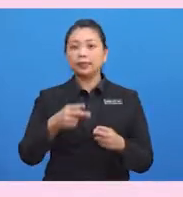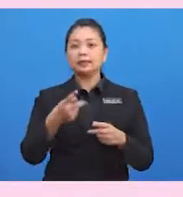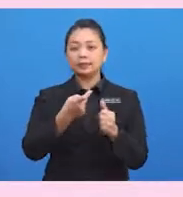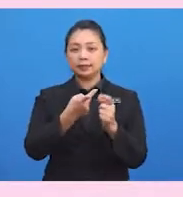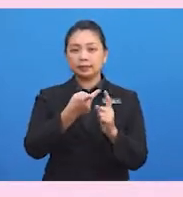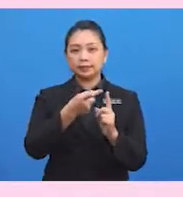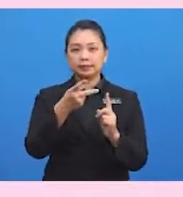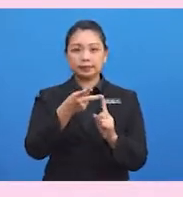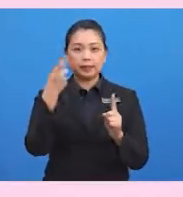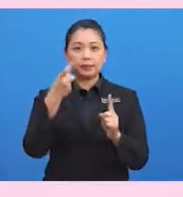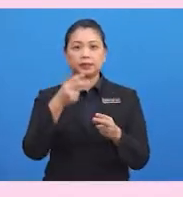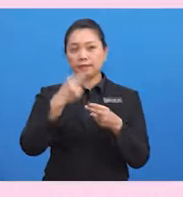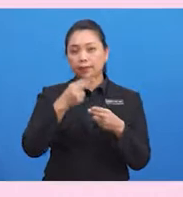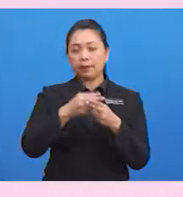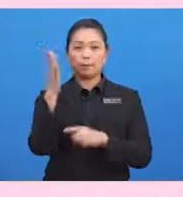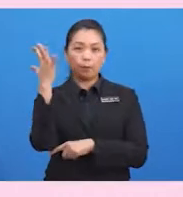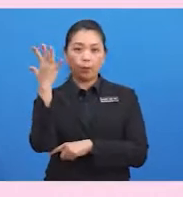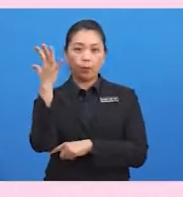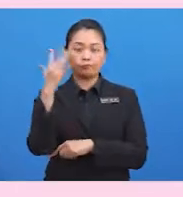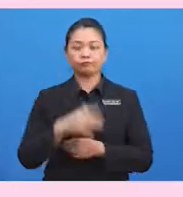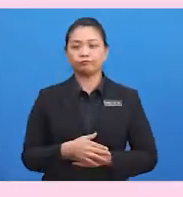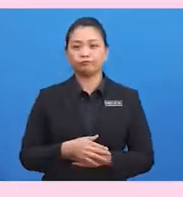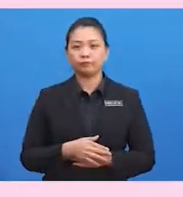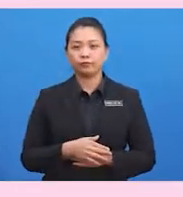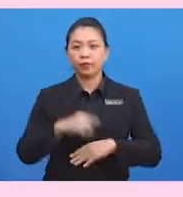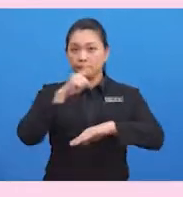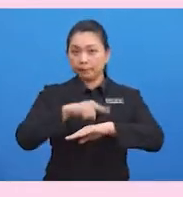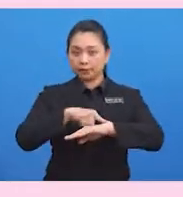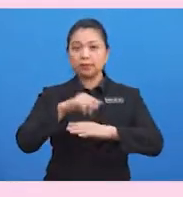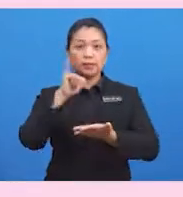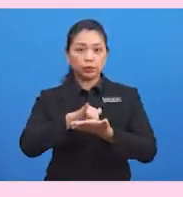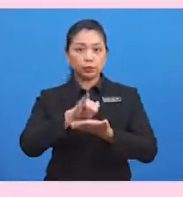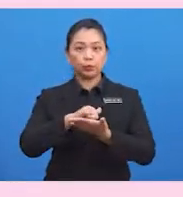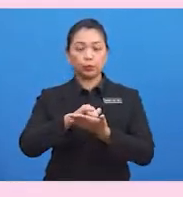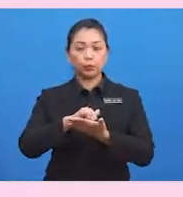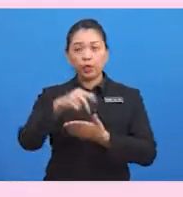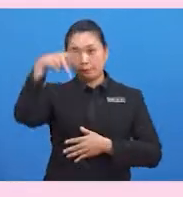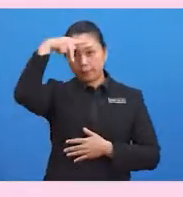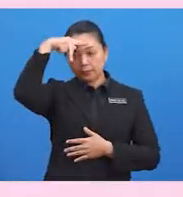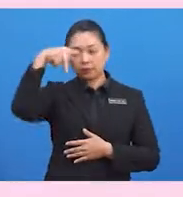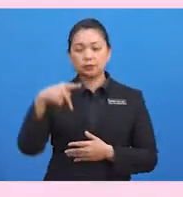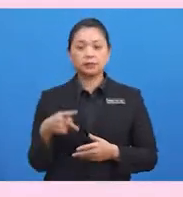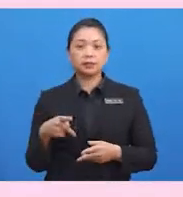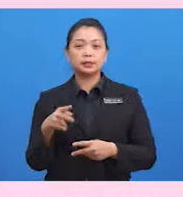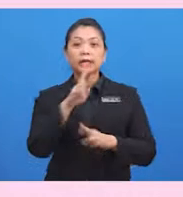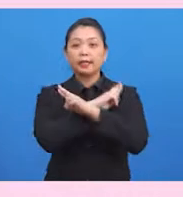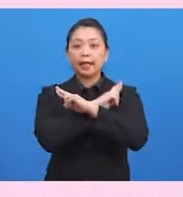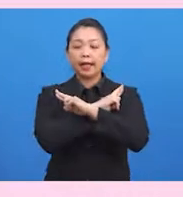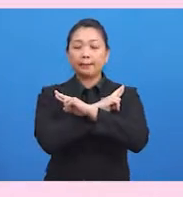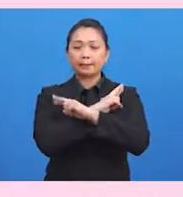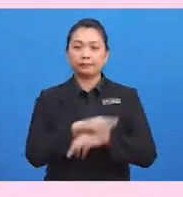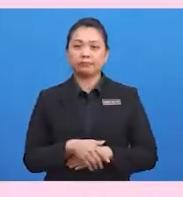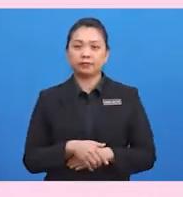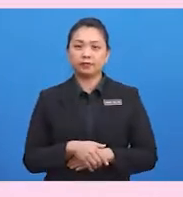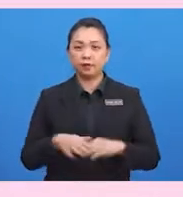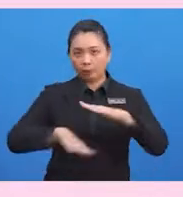pokoknya ke yang dijadikan tempat istirahat oleh Parameswara ketika sedang berburu menurut